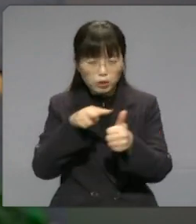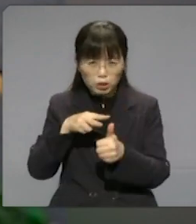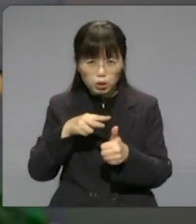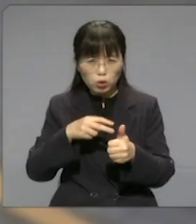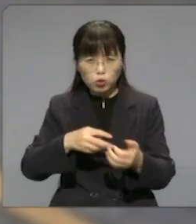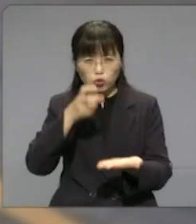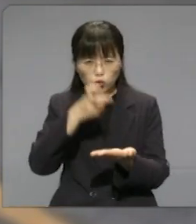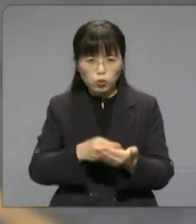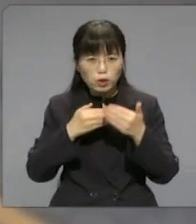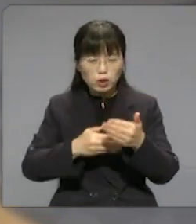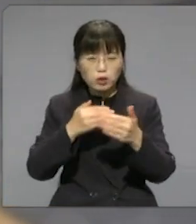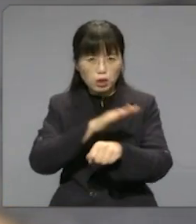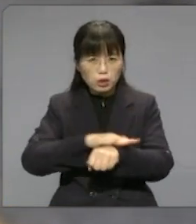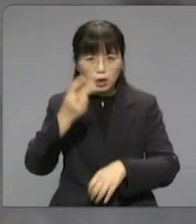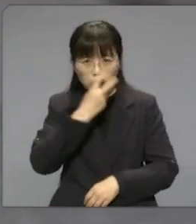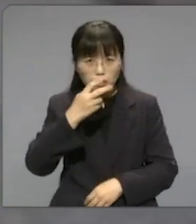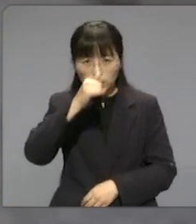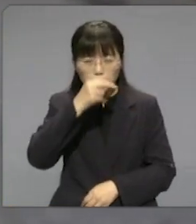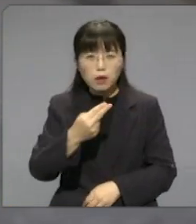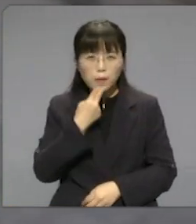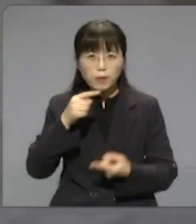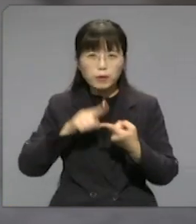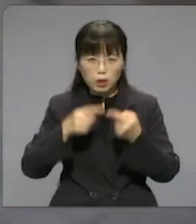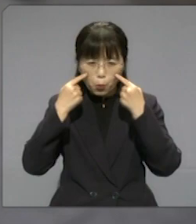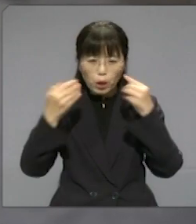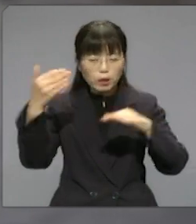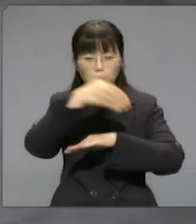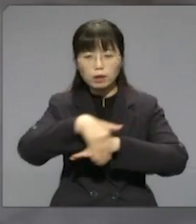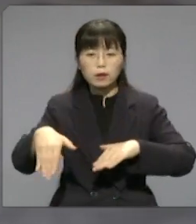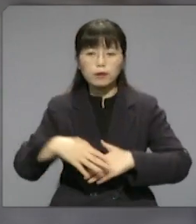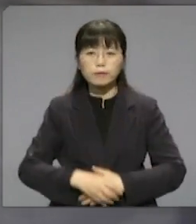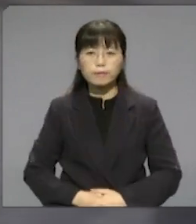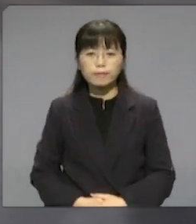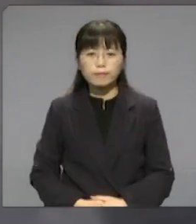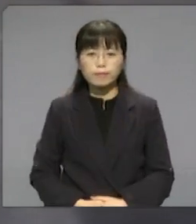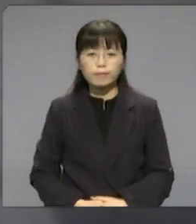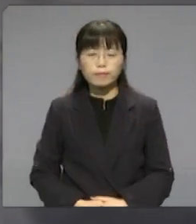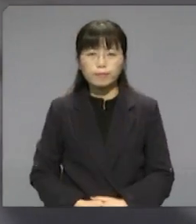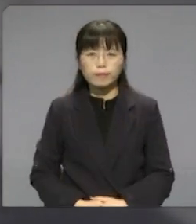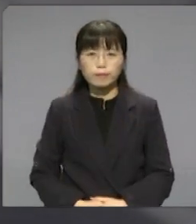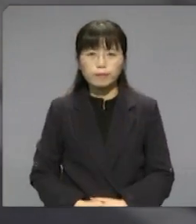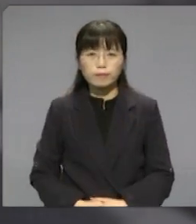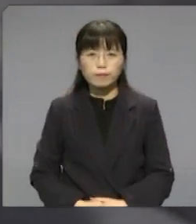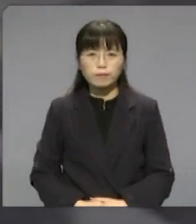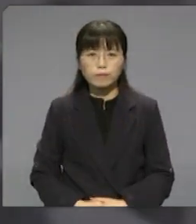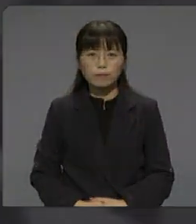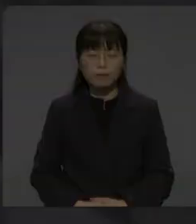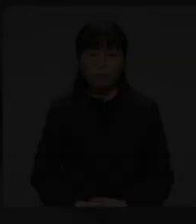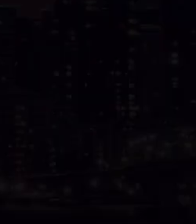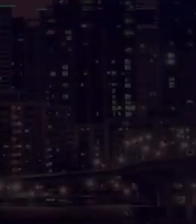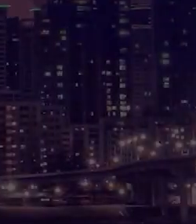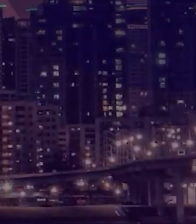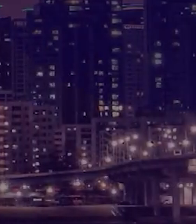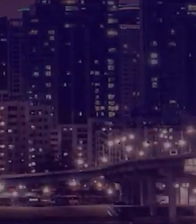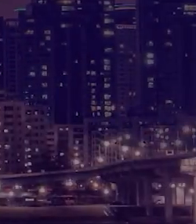규정과 절차 등이 제대로 지켜졌는지 확인할 방침입니다 OBS 뉴스